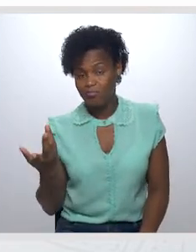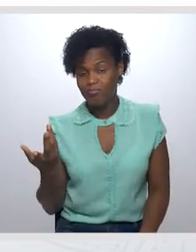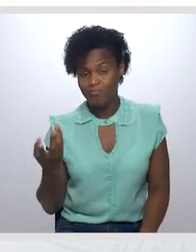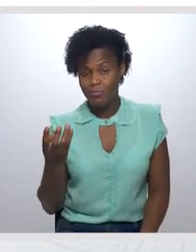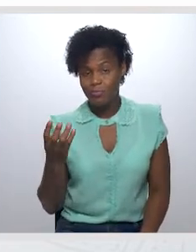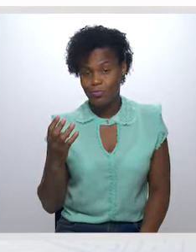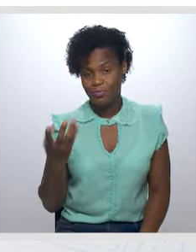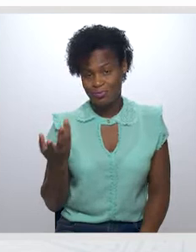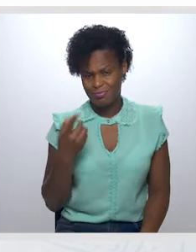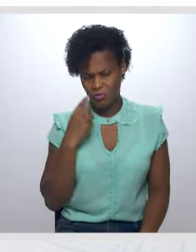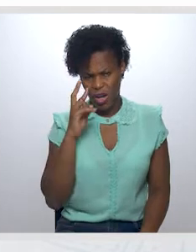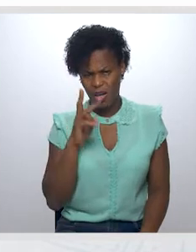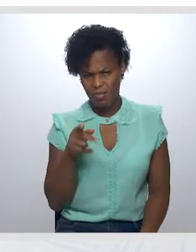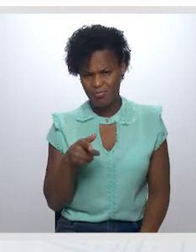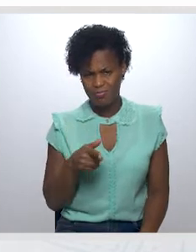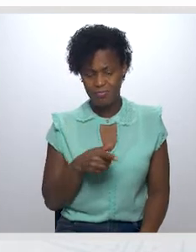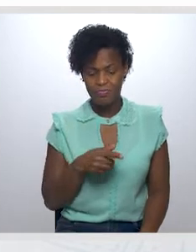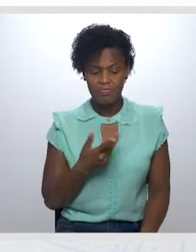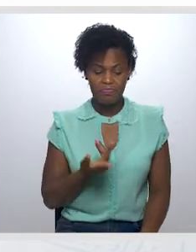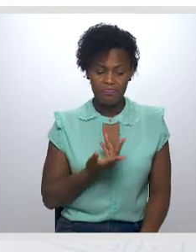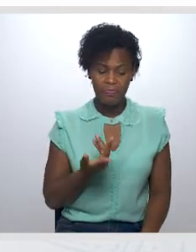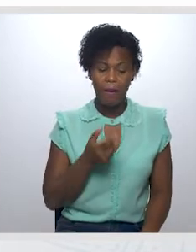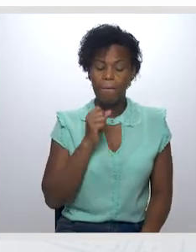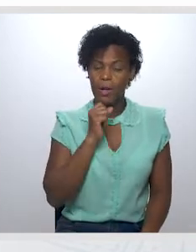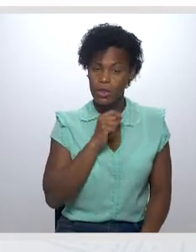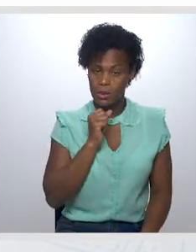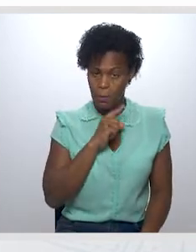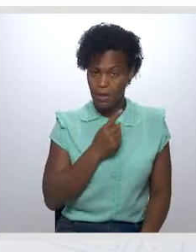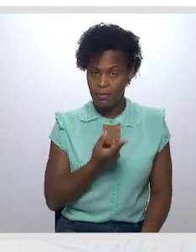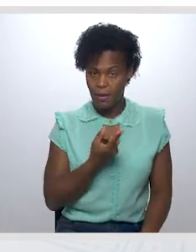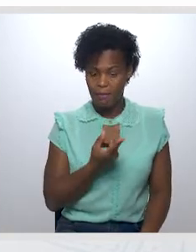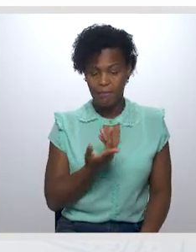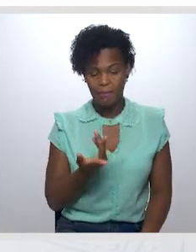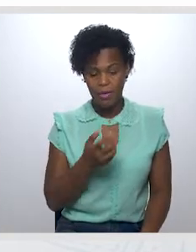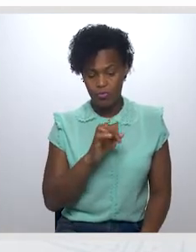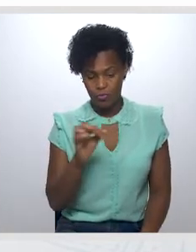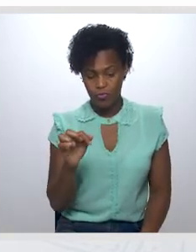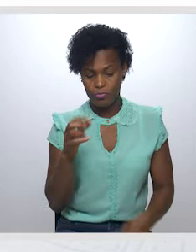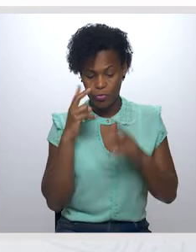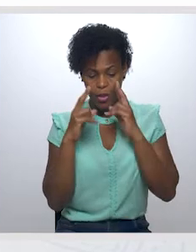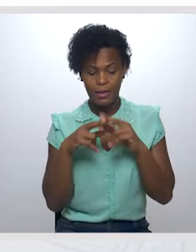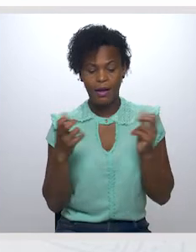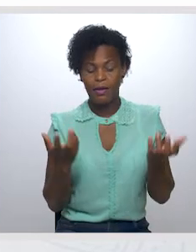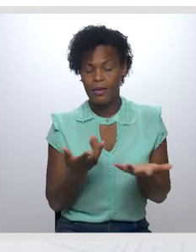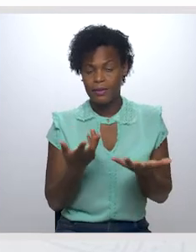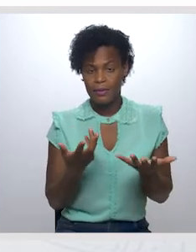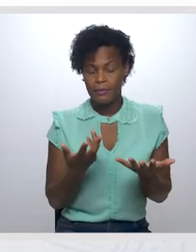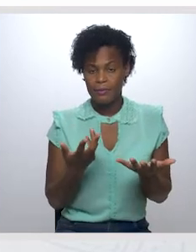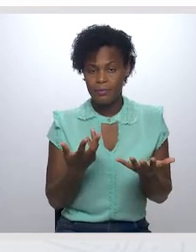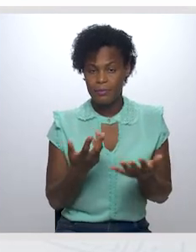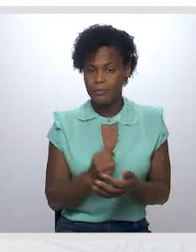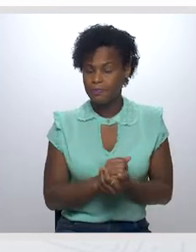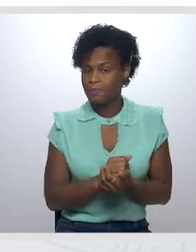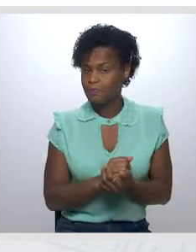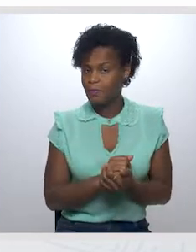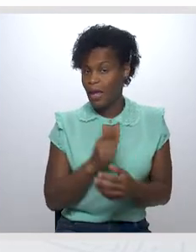ça. Et la possibilité, vous avez trouvé, bien sûr, il